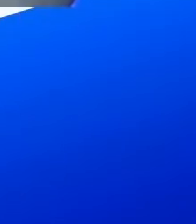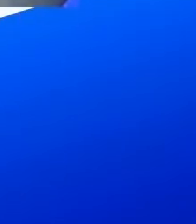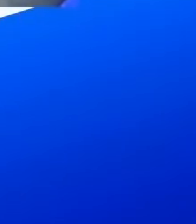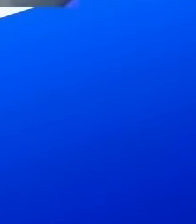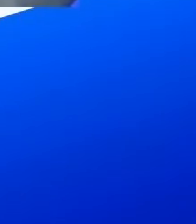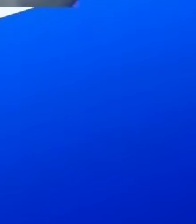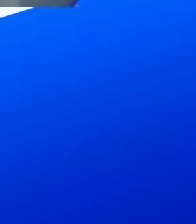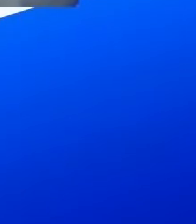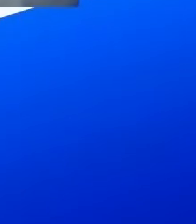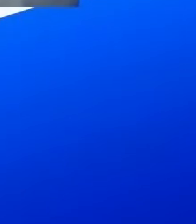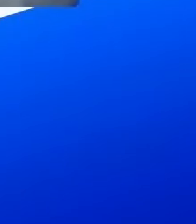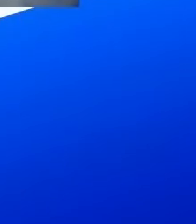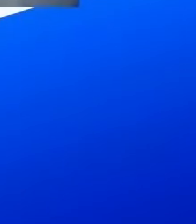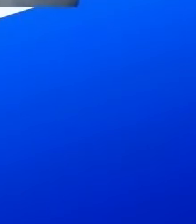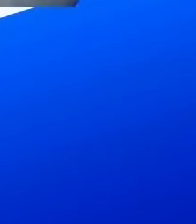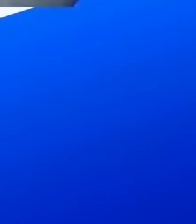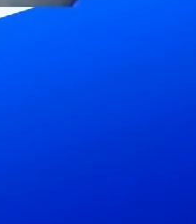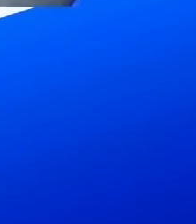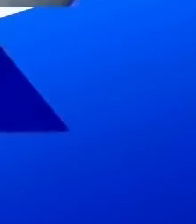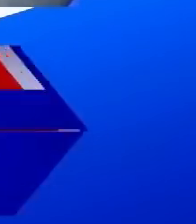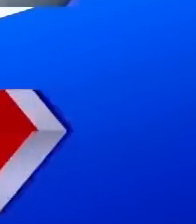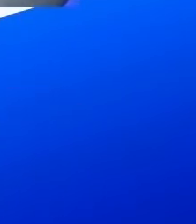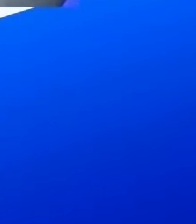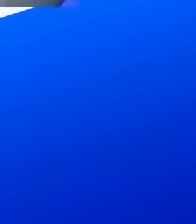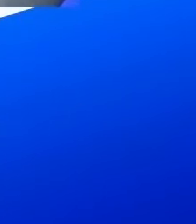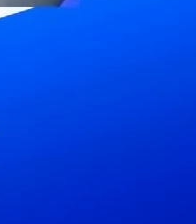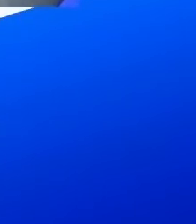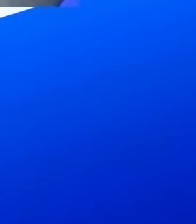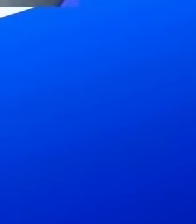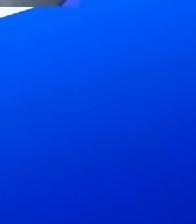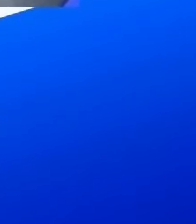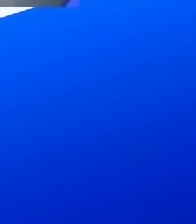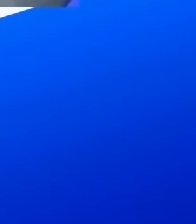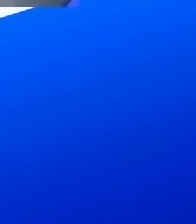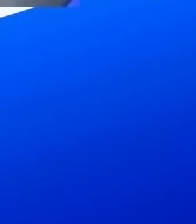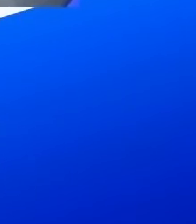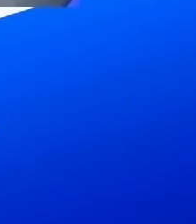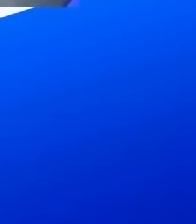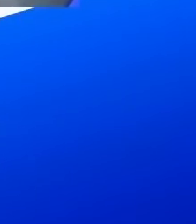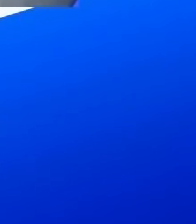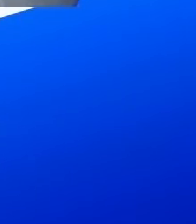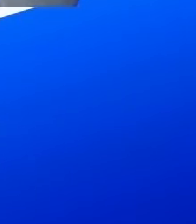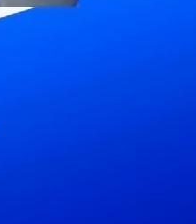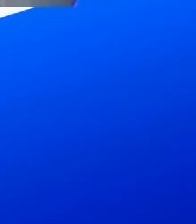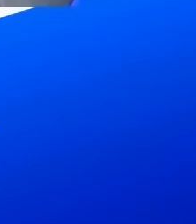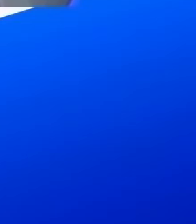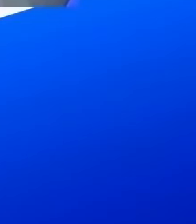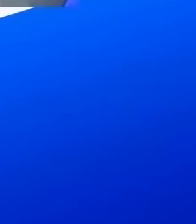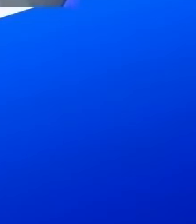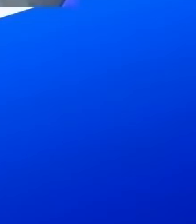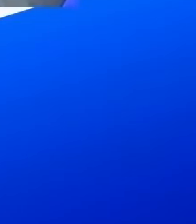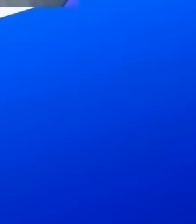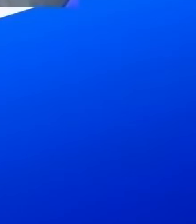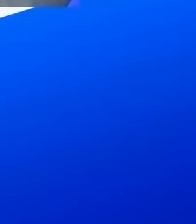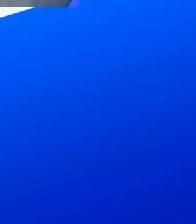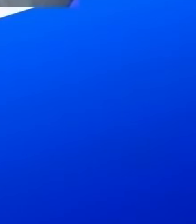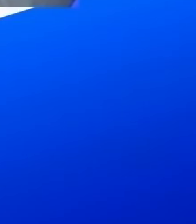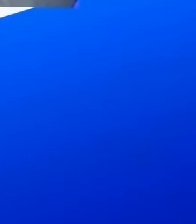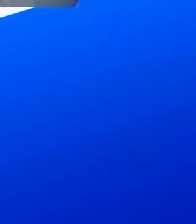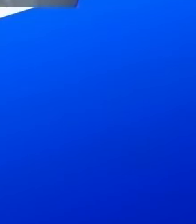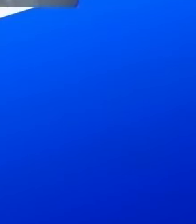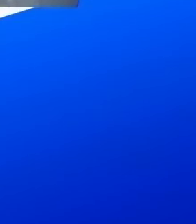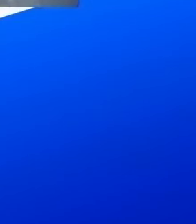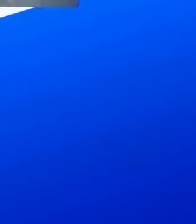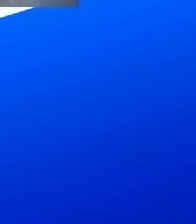Salamat sa'yo, Iya. Thank you, Iya. At yan ang mga balita ngayong Martes. Ako po si Mel Tianco. Ako po si Emil Sumangyo. Ako naman si Atom